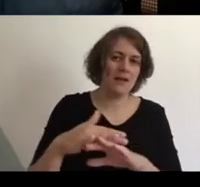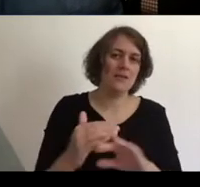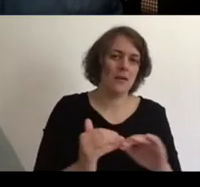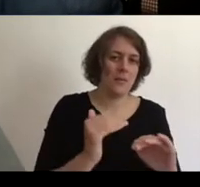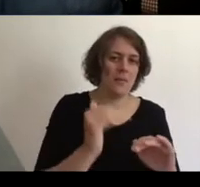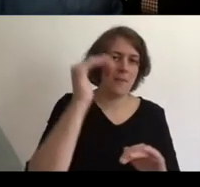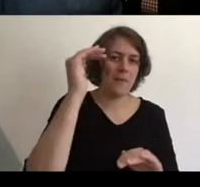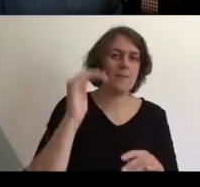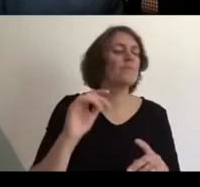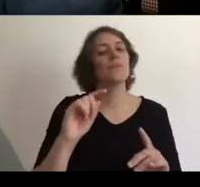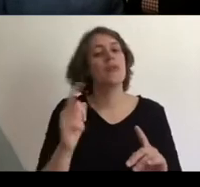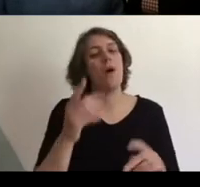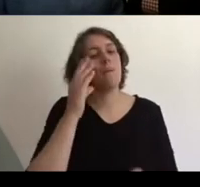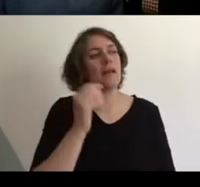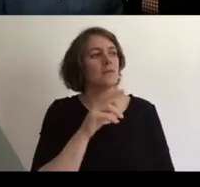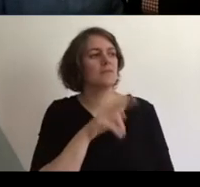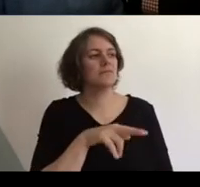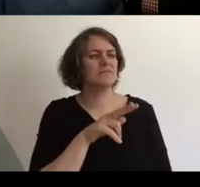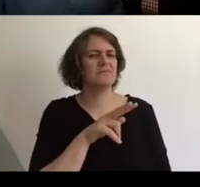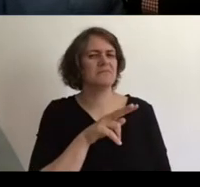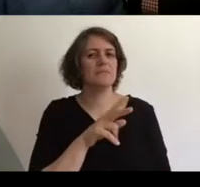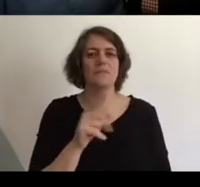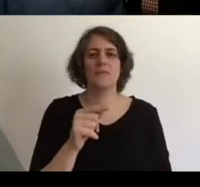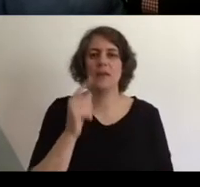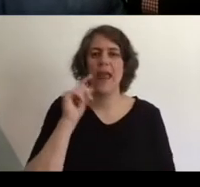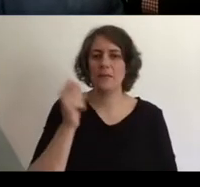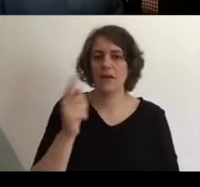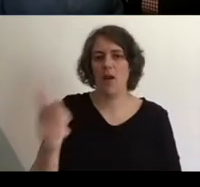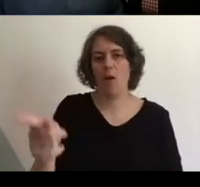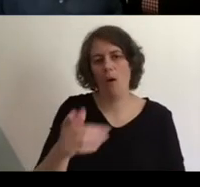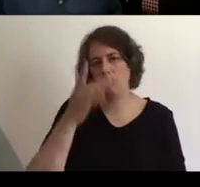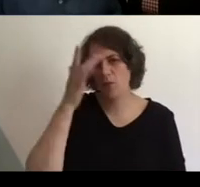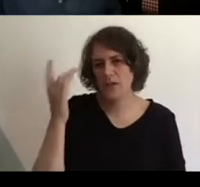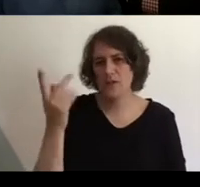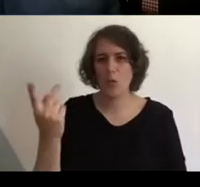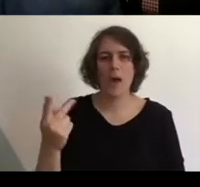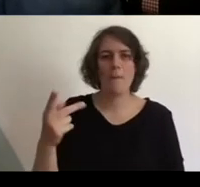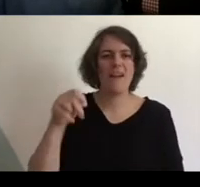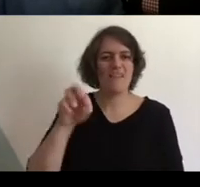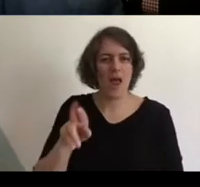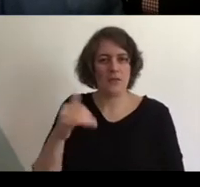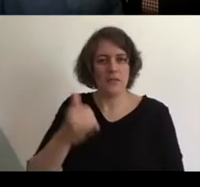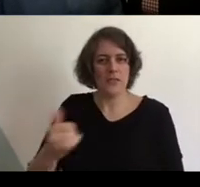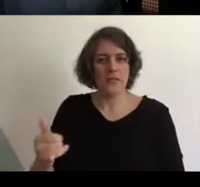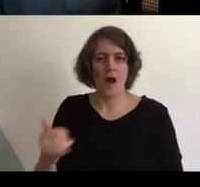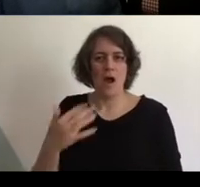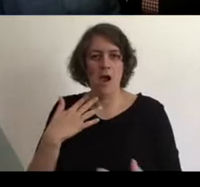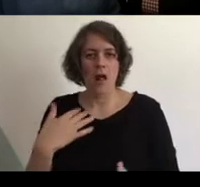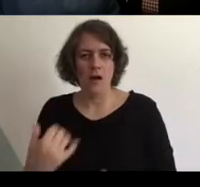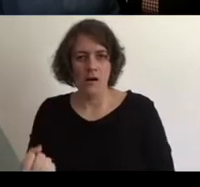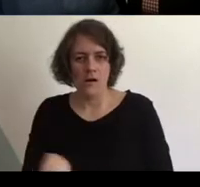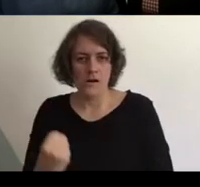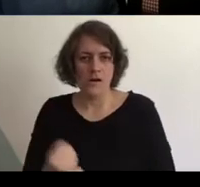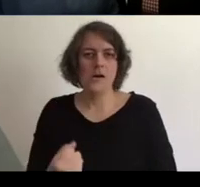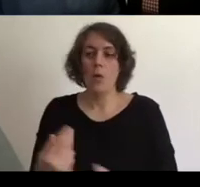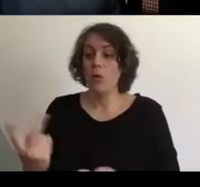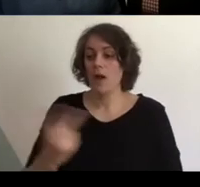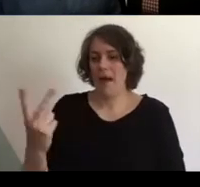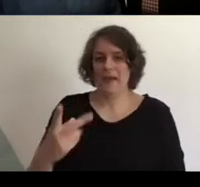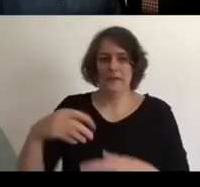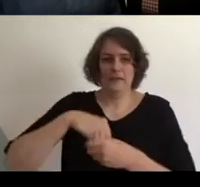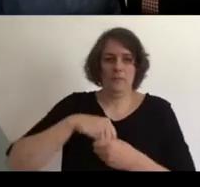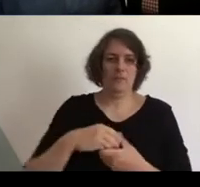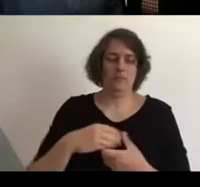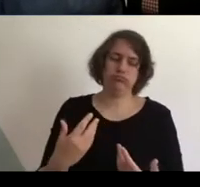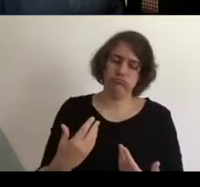schon obligatorisch als homosexuell oder pervers oder beides. Und das führte so weit, da war